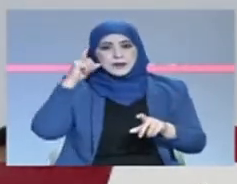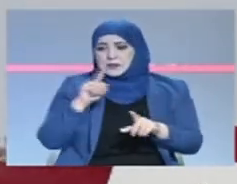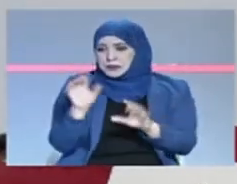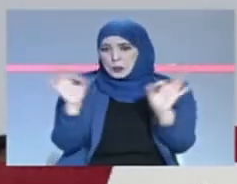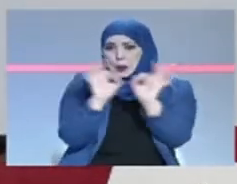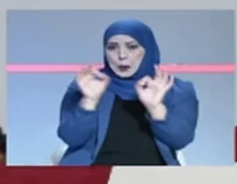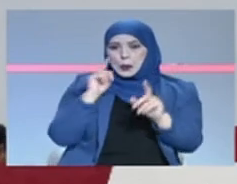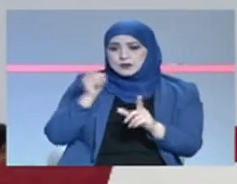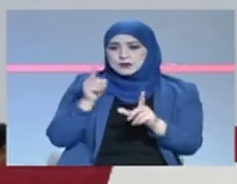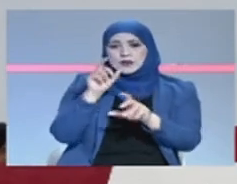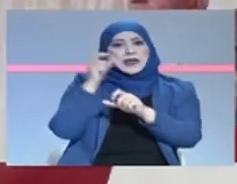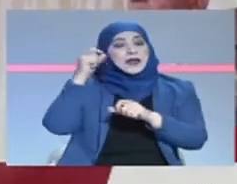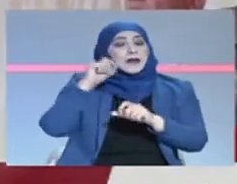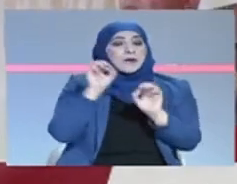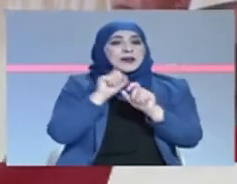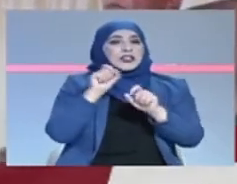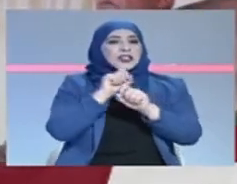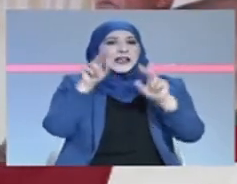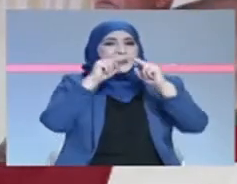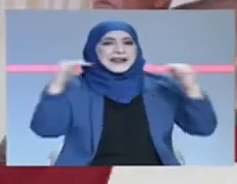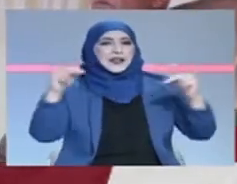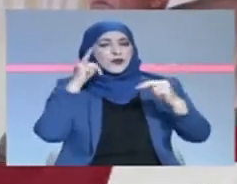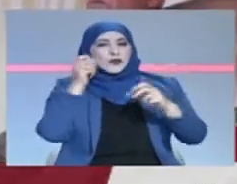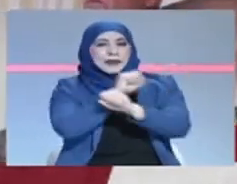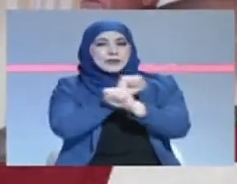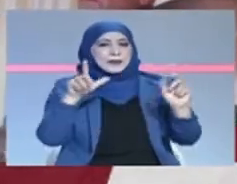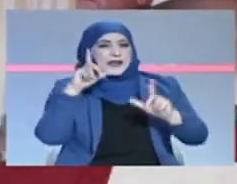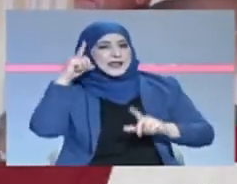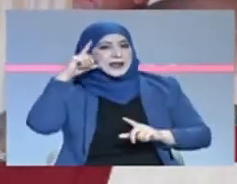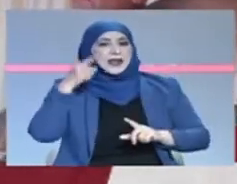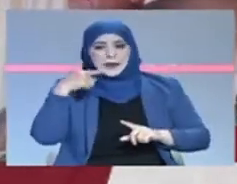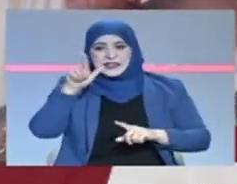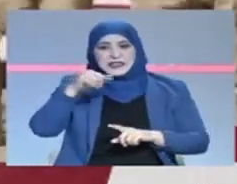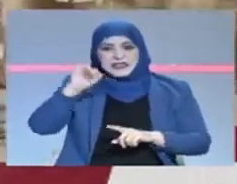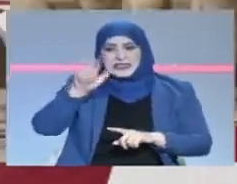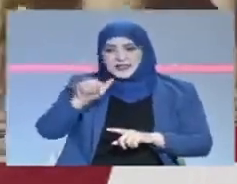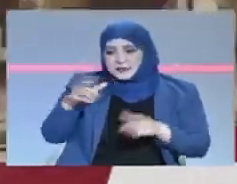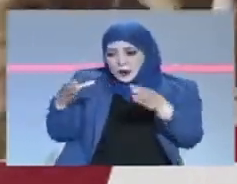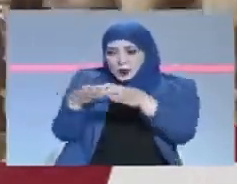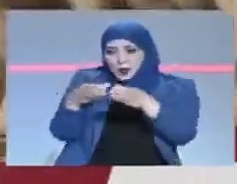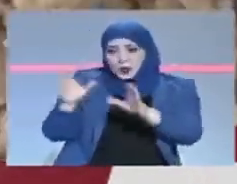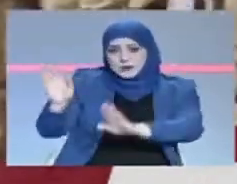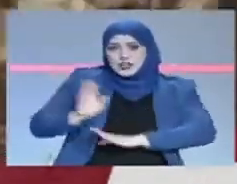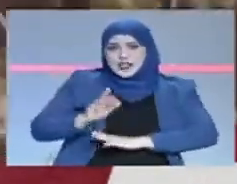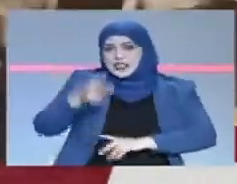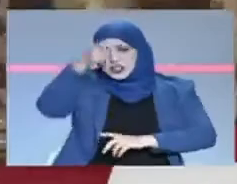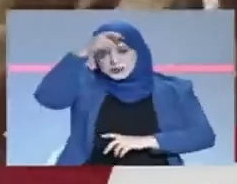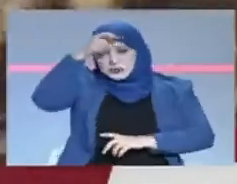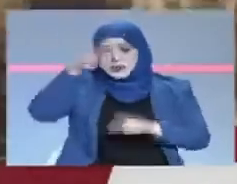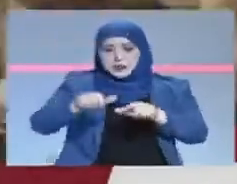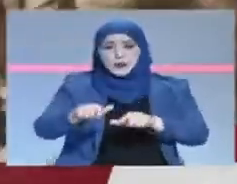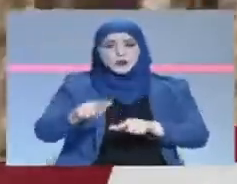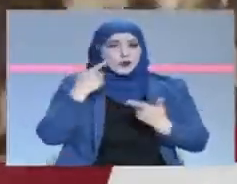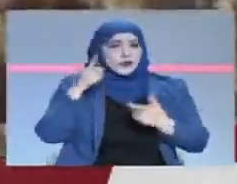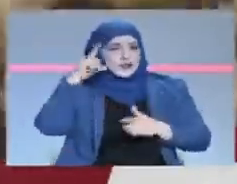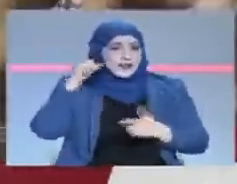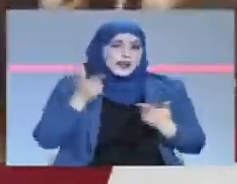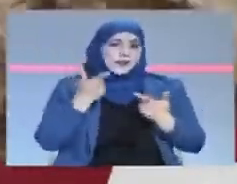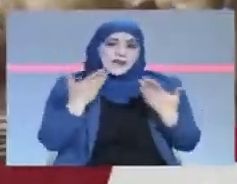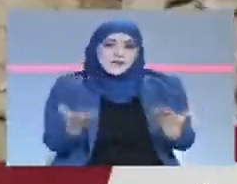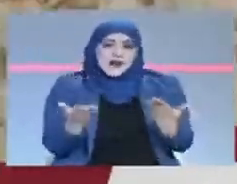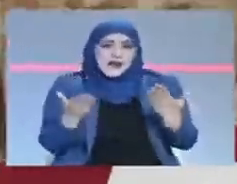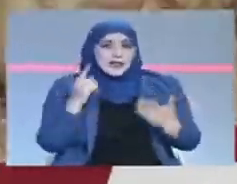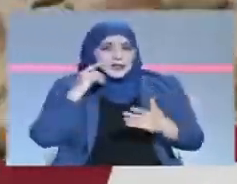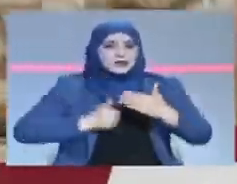قيمة للاستقلال ولا معنى للحرية والأمن والسلام ما دام الجيش التركي يحتل مناطق من ليبيا. في الأثناء